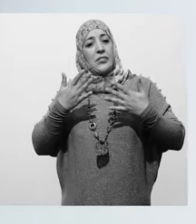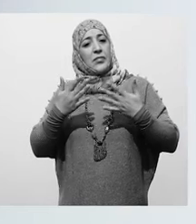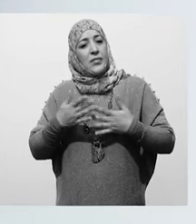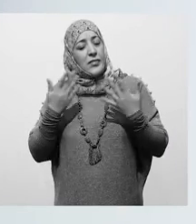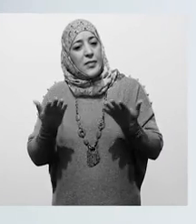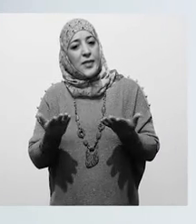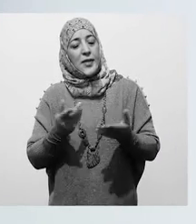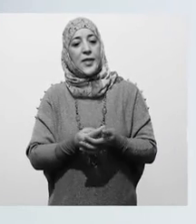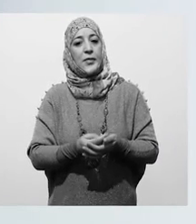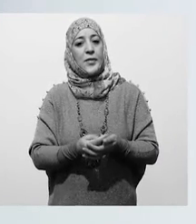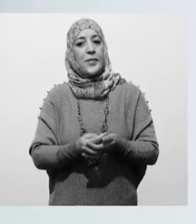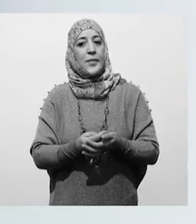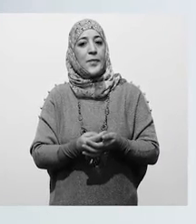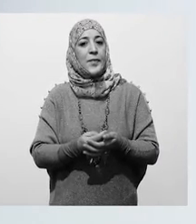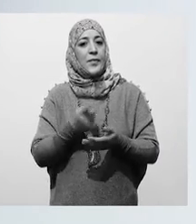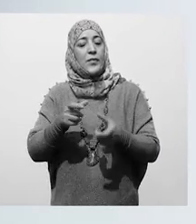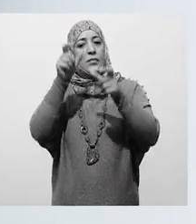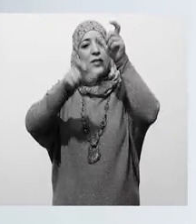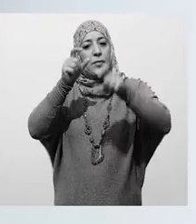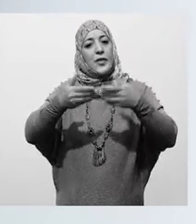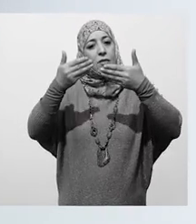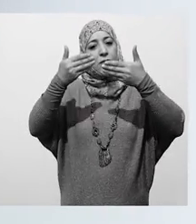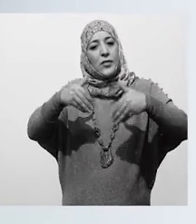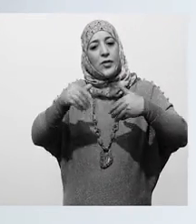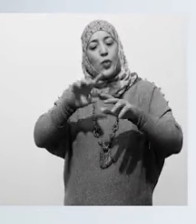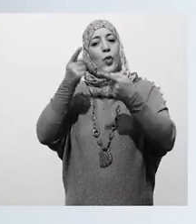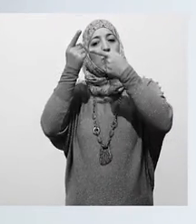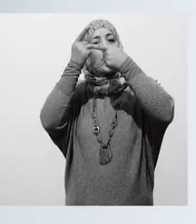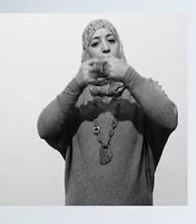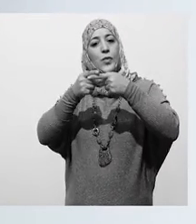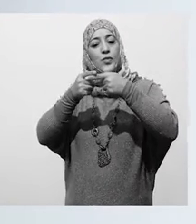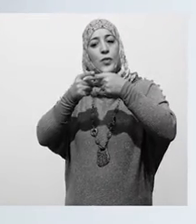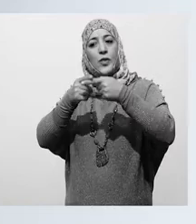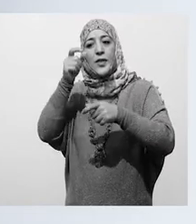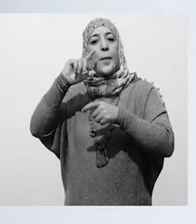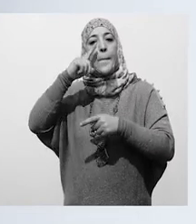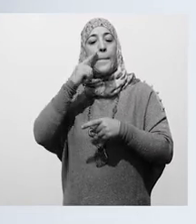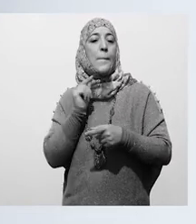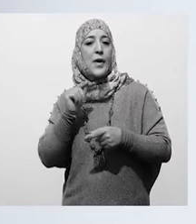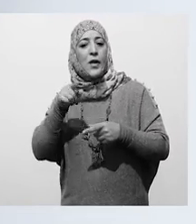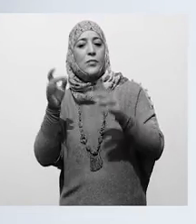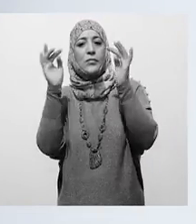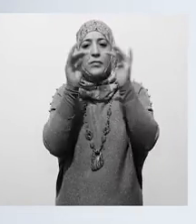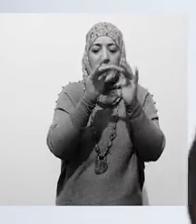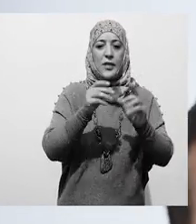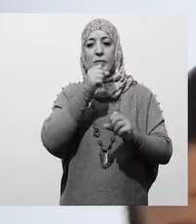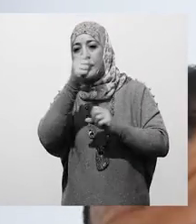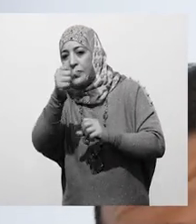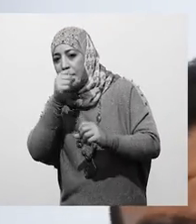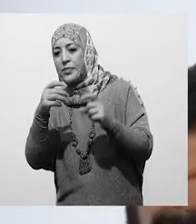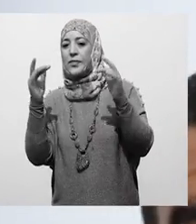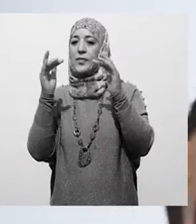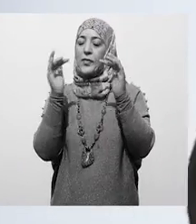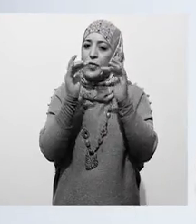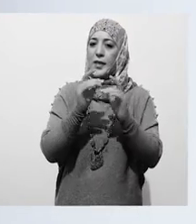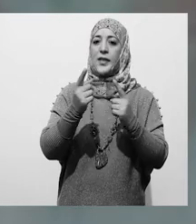les handicapés ou bien les parents de contacter ou de faire les interviews